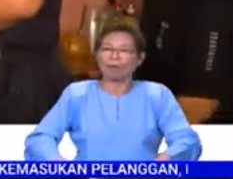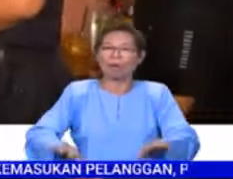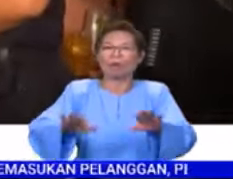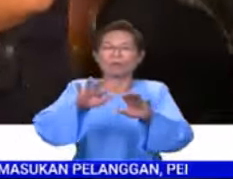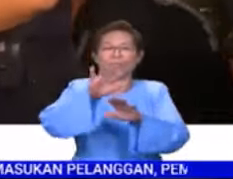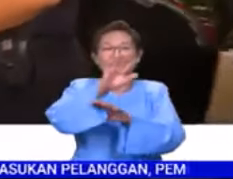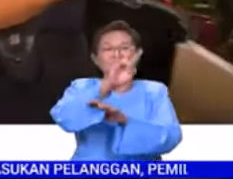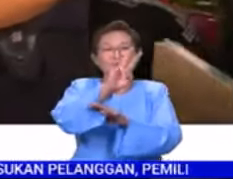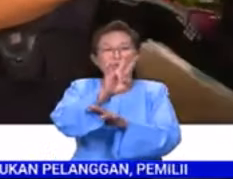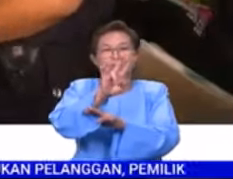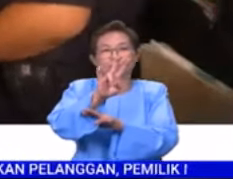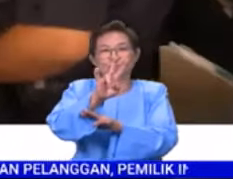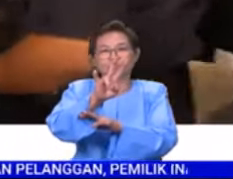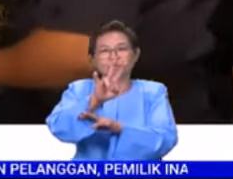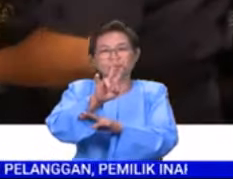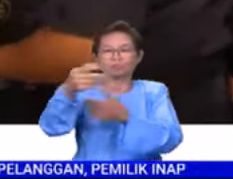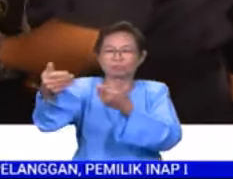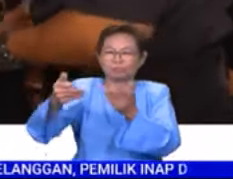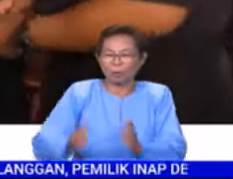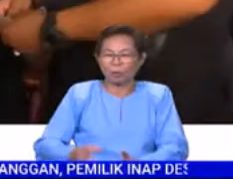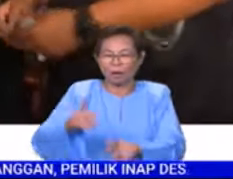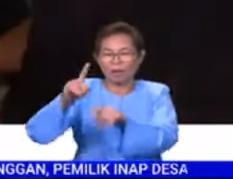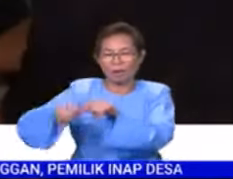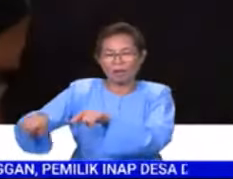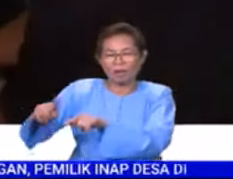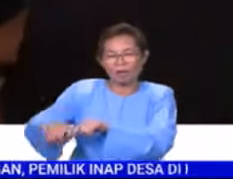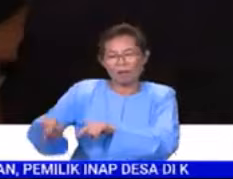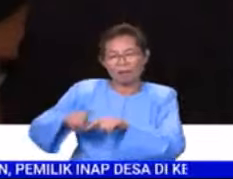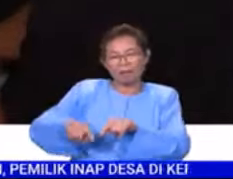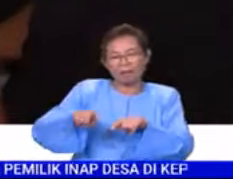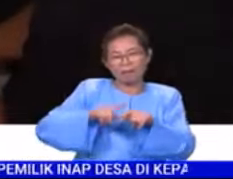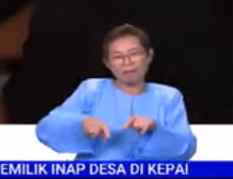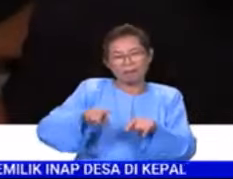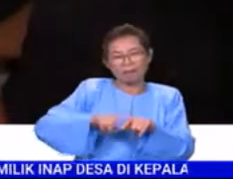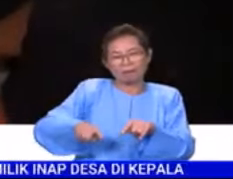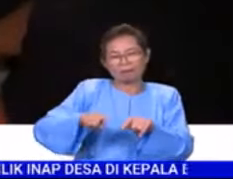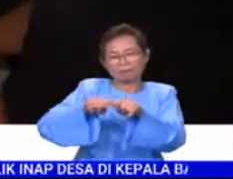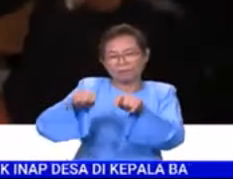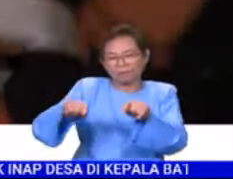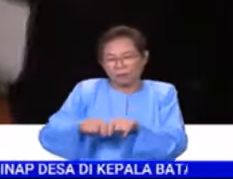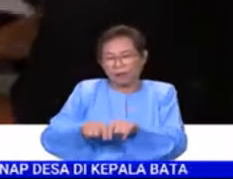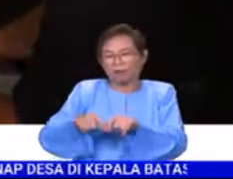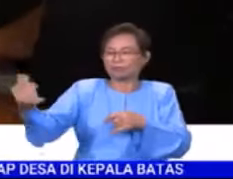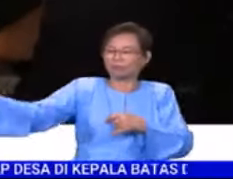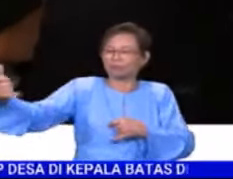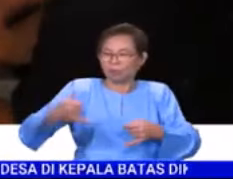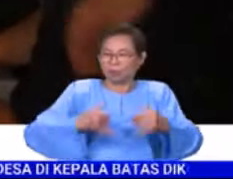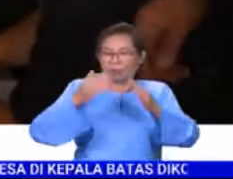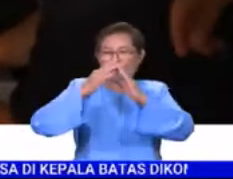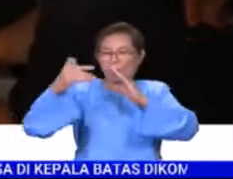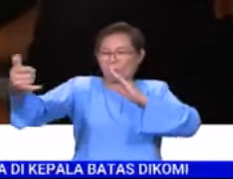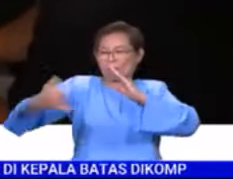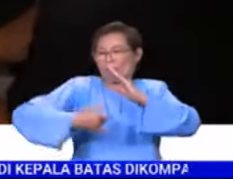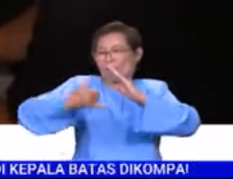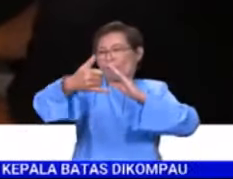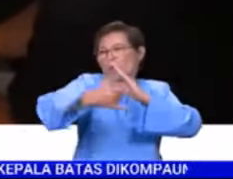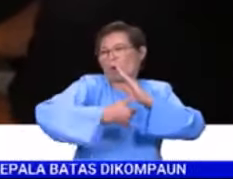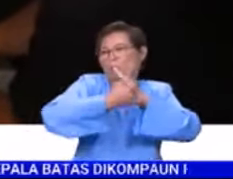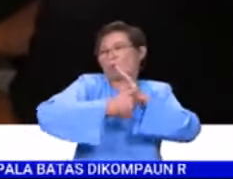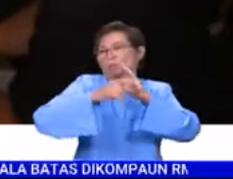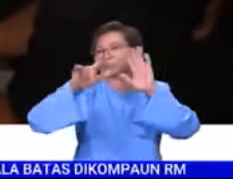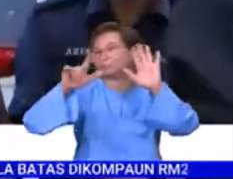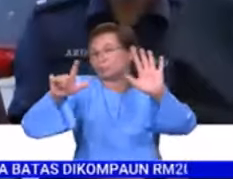Seramai 7 tetamu dari pelbagai kawasan telah hadir ke rumah ini. Kita